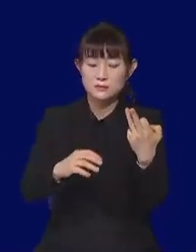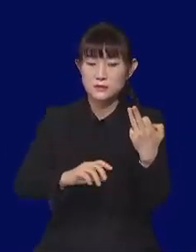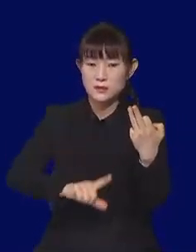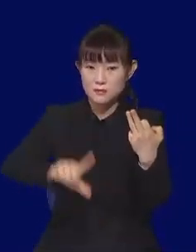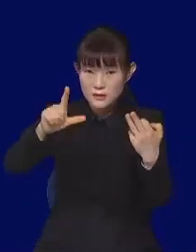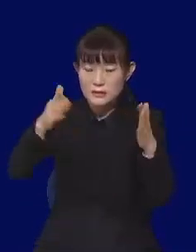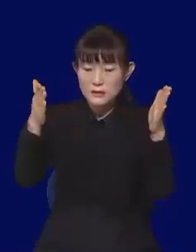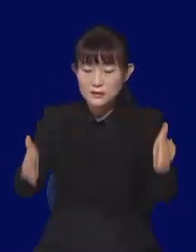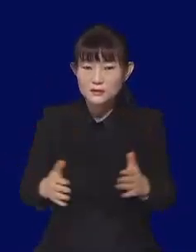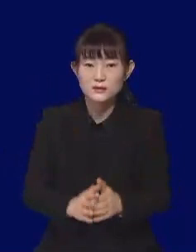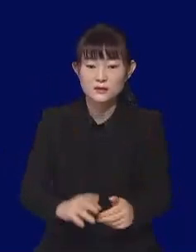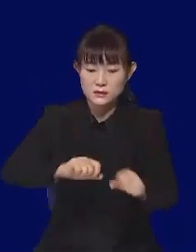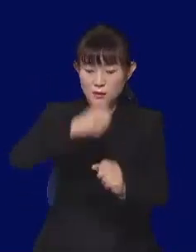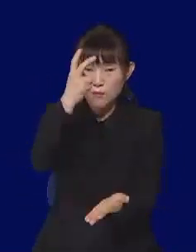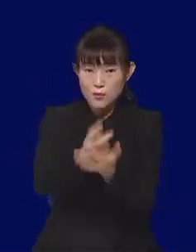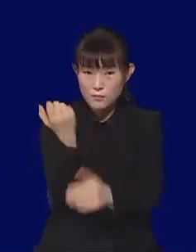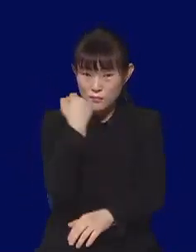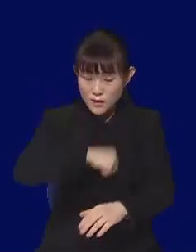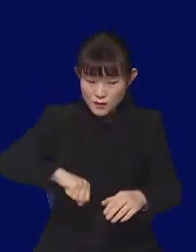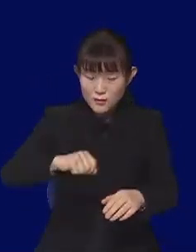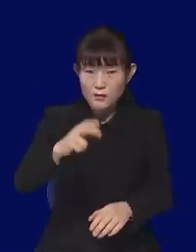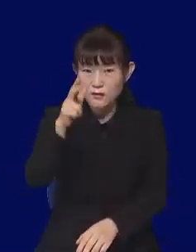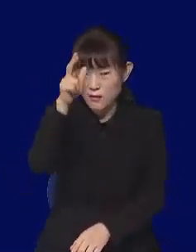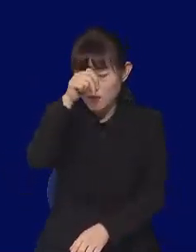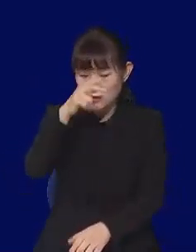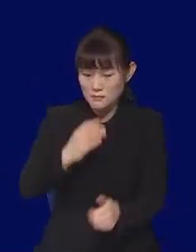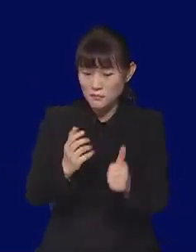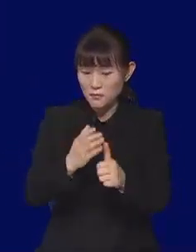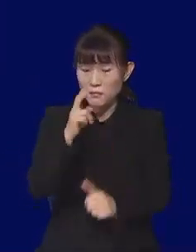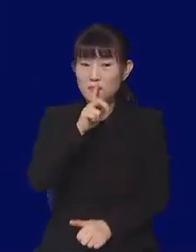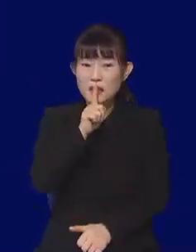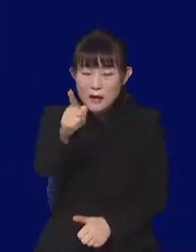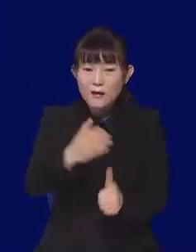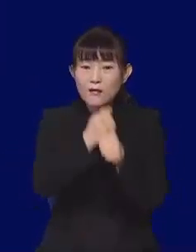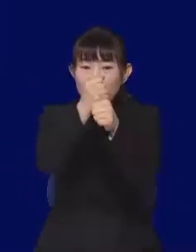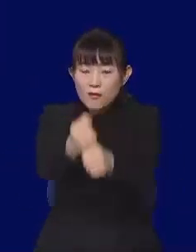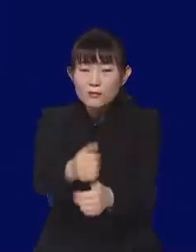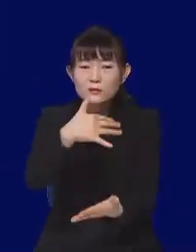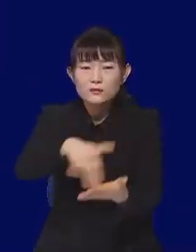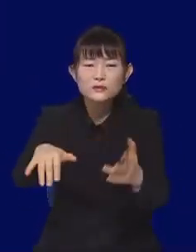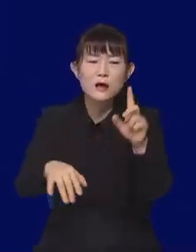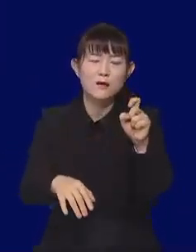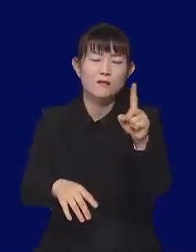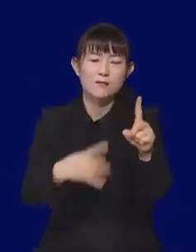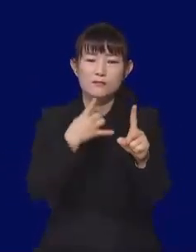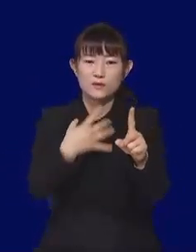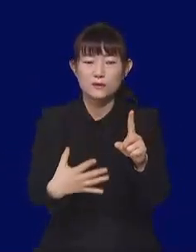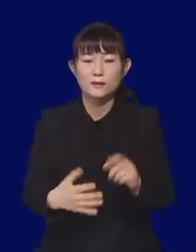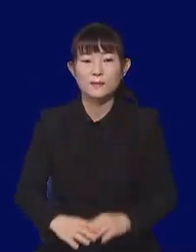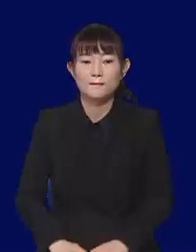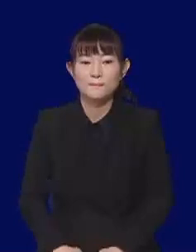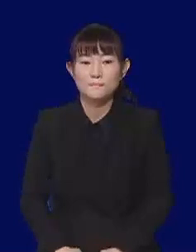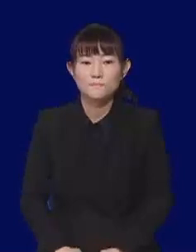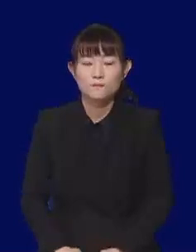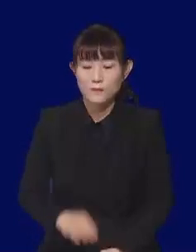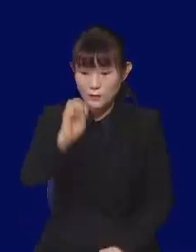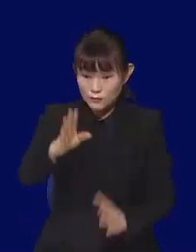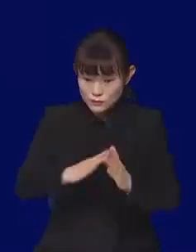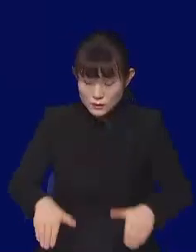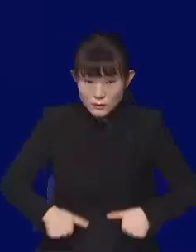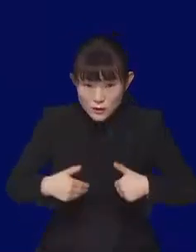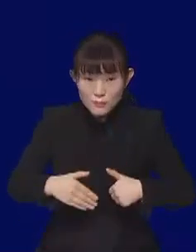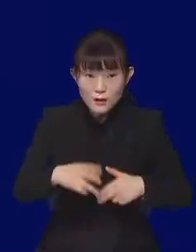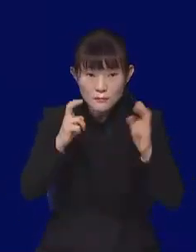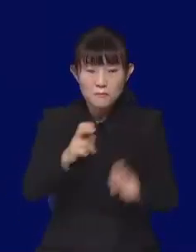전국에서 중대재해처벌법 위반으로 검찰이 기소한 건수는 단 11건에 그쳤습니다. 이마저도 광주